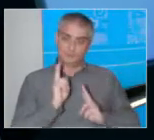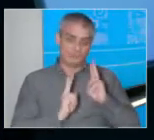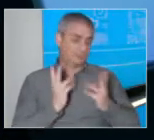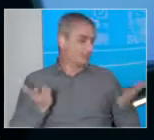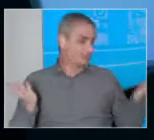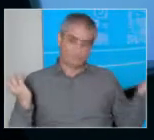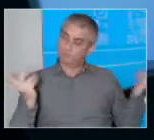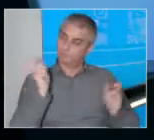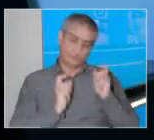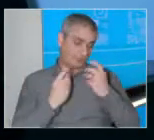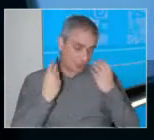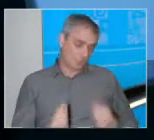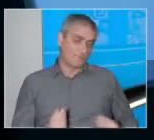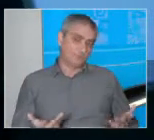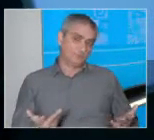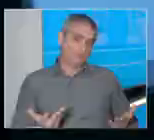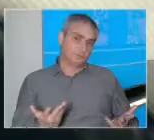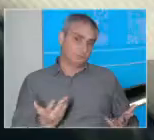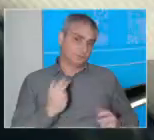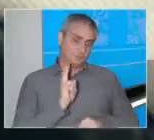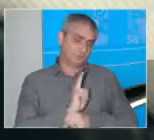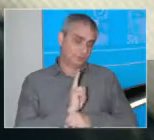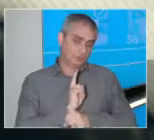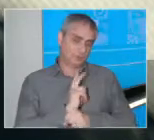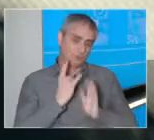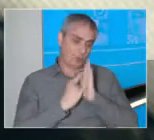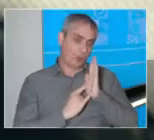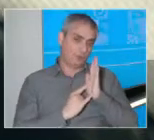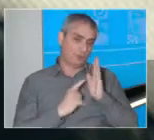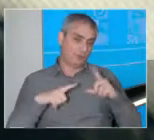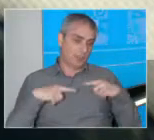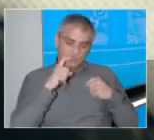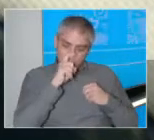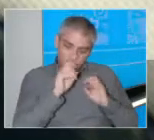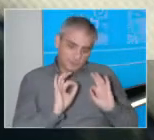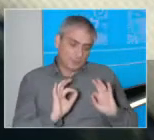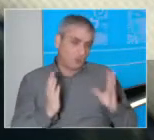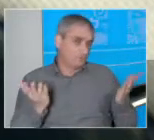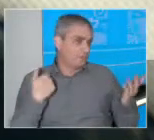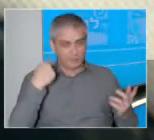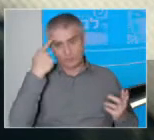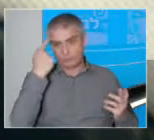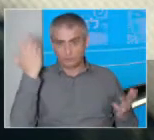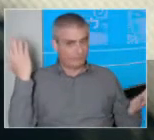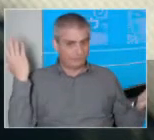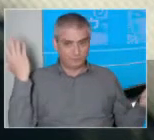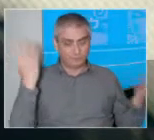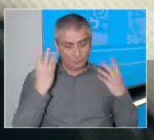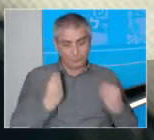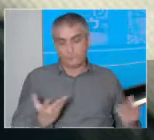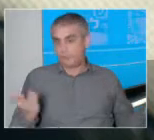יצרנים, אזרחים טובים, שממלאים את החוק, חיים בצניעות, ואני חושב שזה